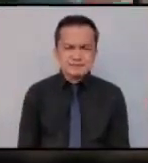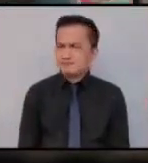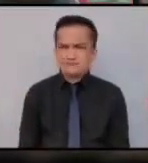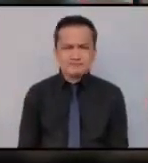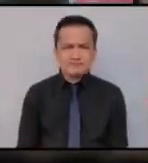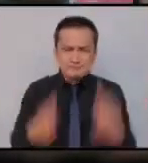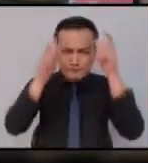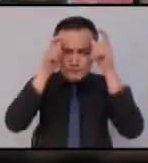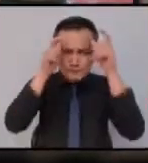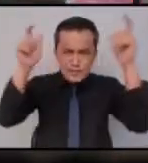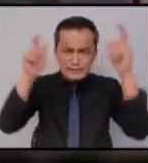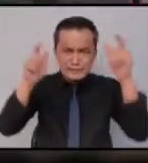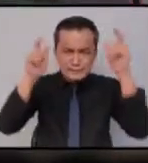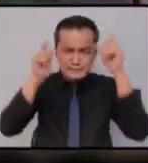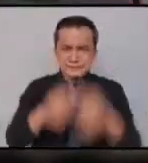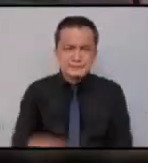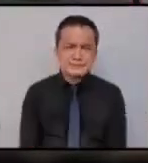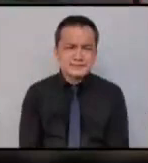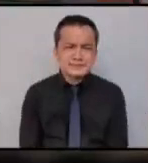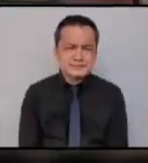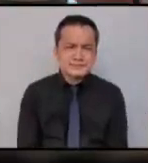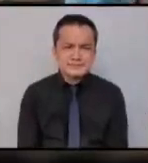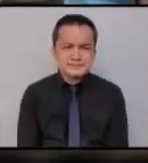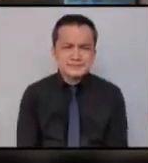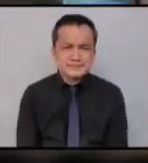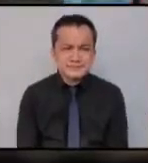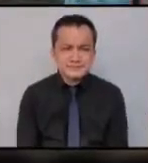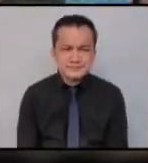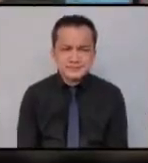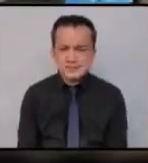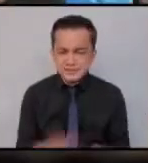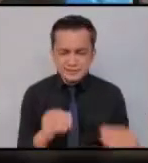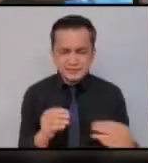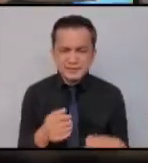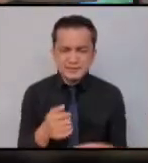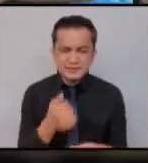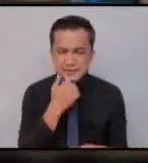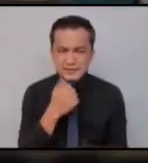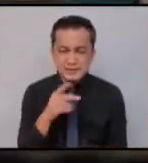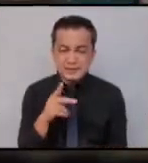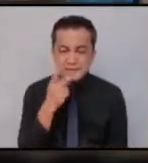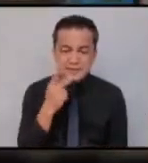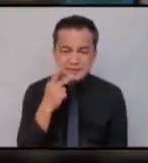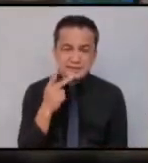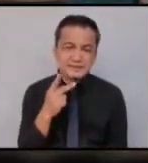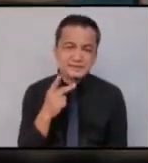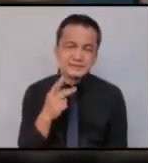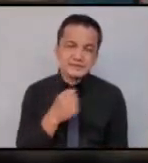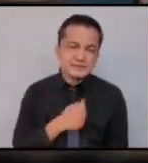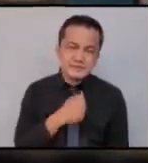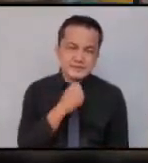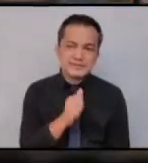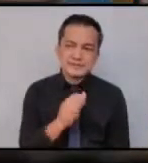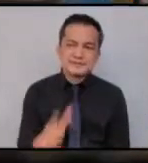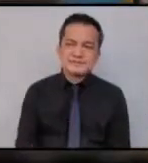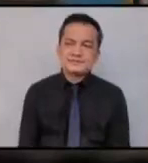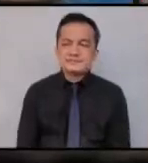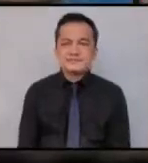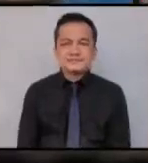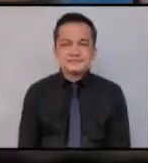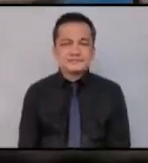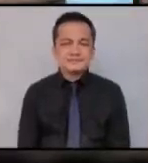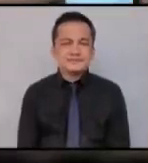pink natin. Mali yan. Dito yan. Sa pink na rin. Yes, yeah, sa pink okay, na rin. Para hindi lahat okay, black. Tama, diba? Tama, tama. Okay. So, okay.